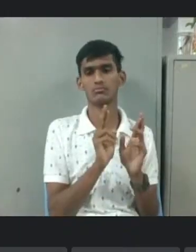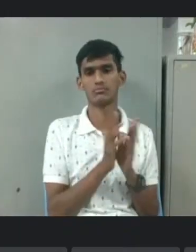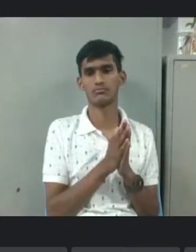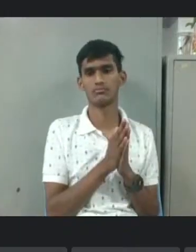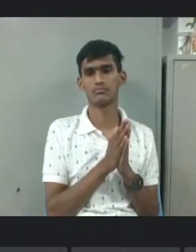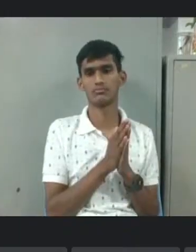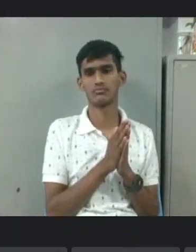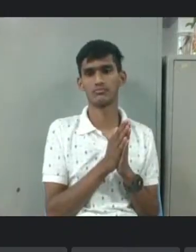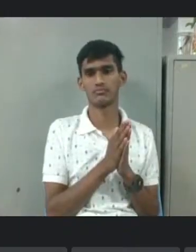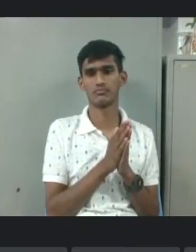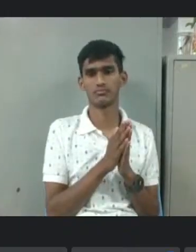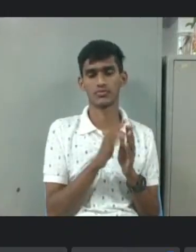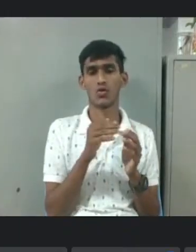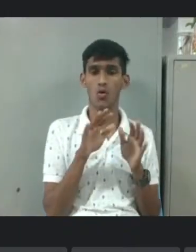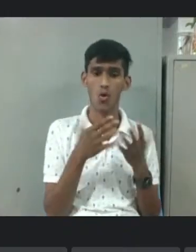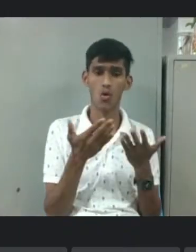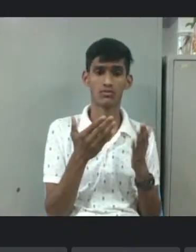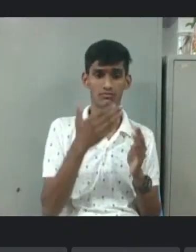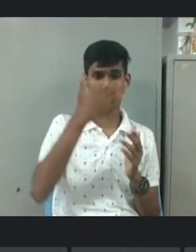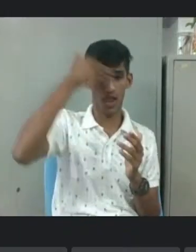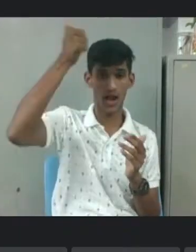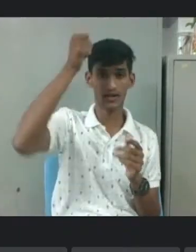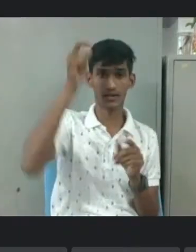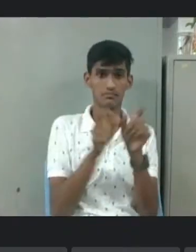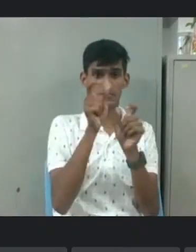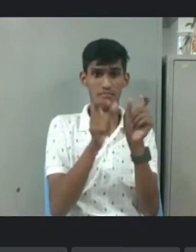അല്ലെങ്കിൽ ഹയർ അതോറിറ്റീസിനെ സമീപിക്കാം.